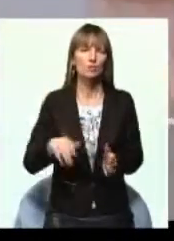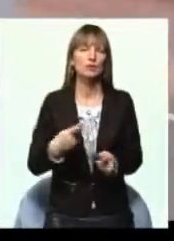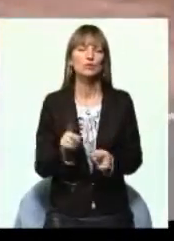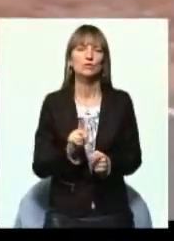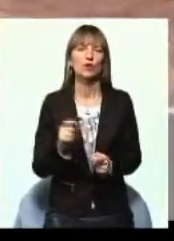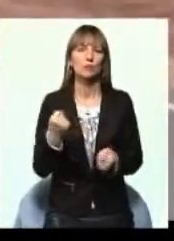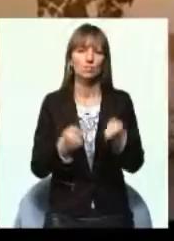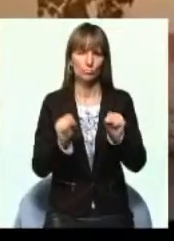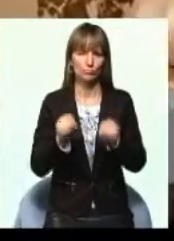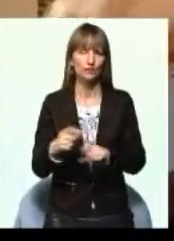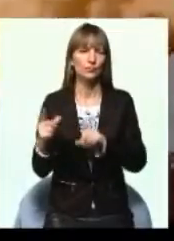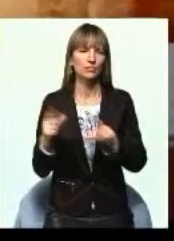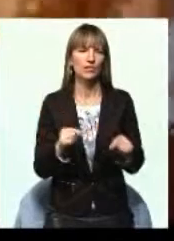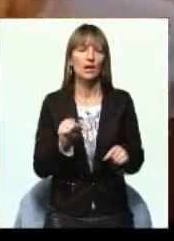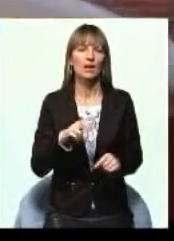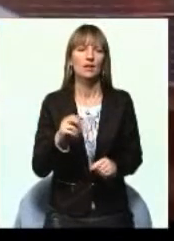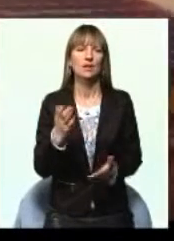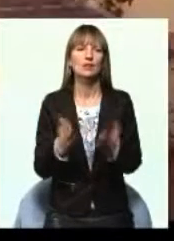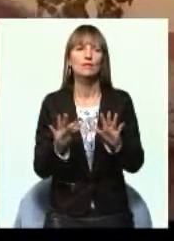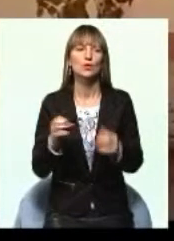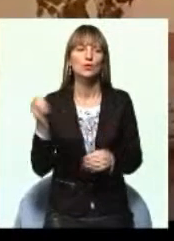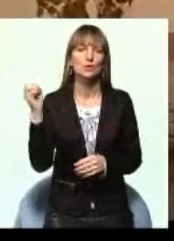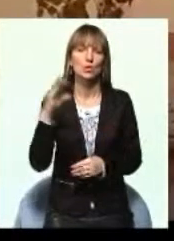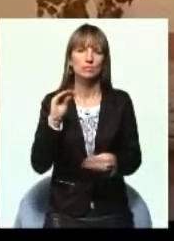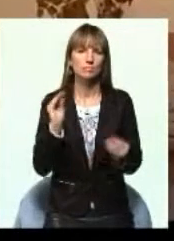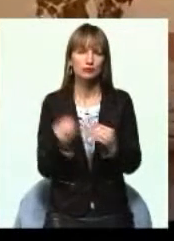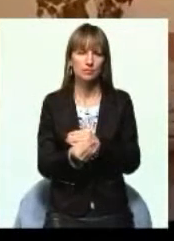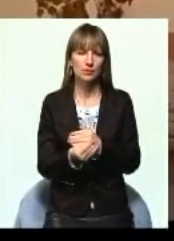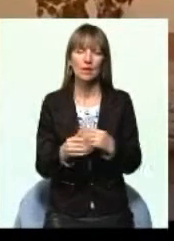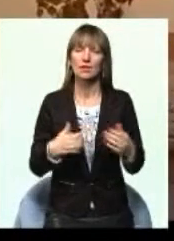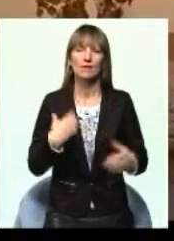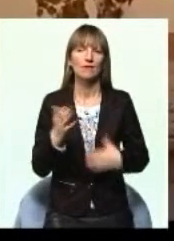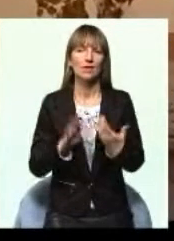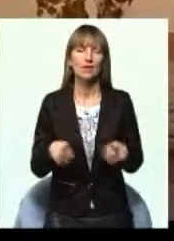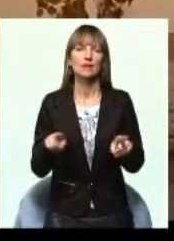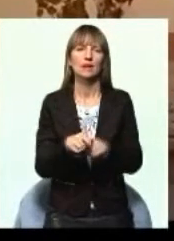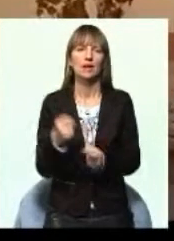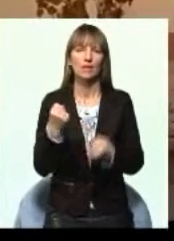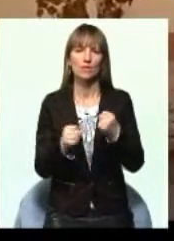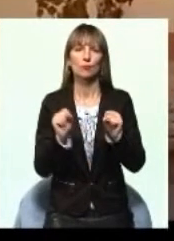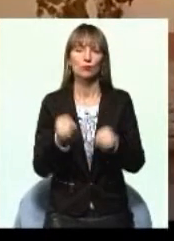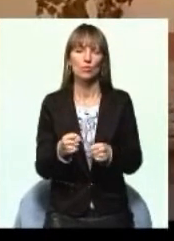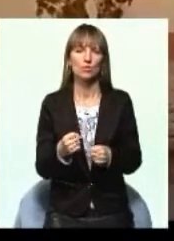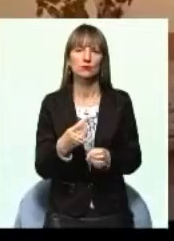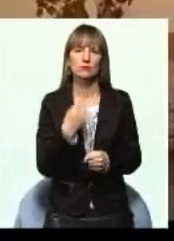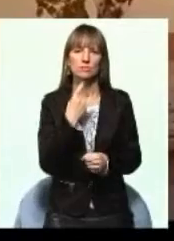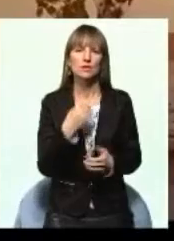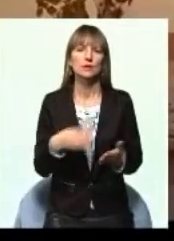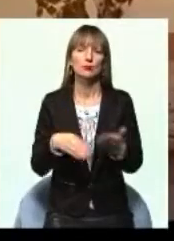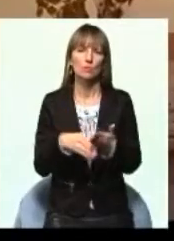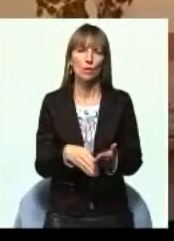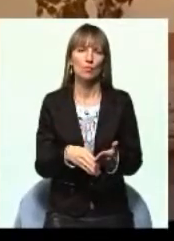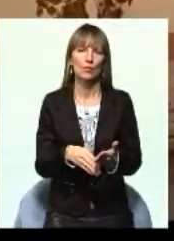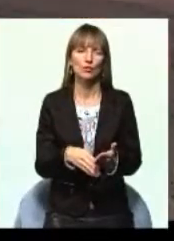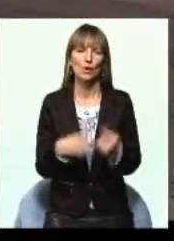автівка може їхати. Але якщо раптом сонечко сховається, не хвилюйтесь. Таке авто можна зарядити і за допомогою